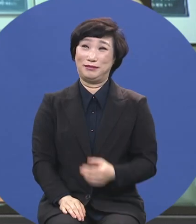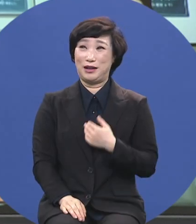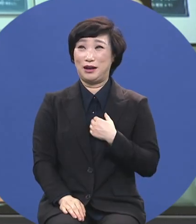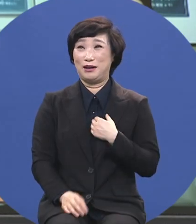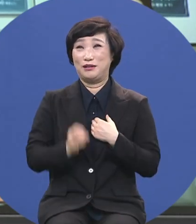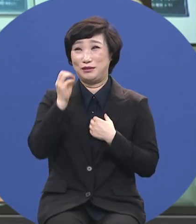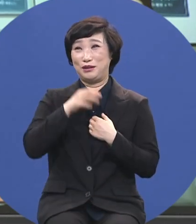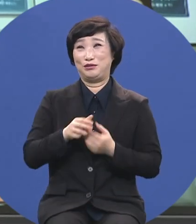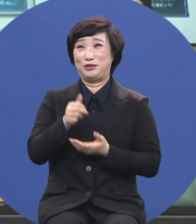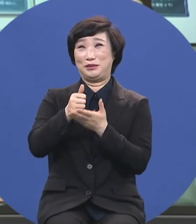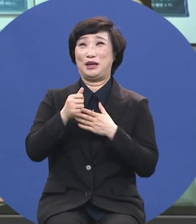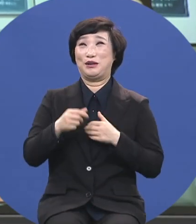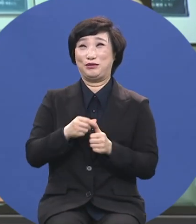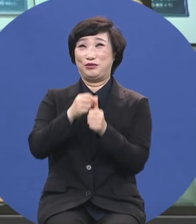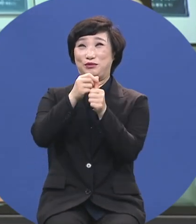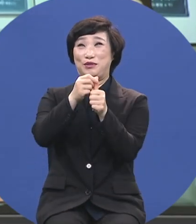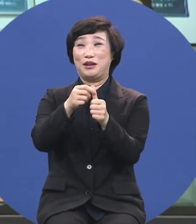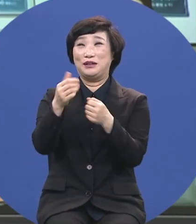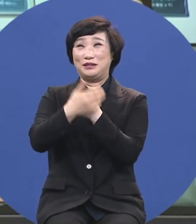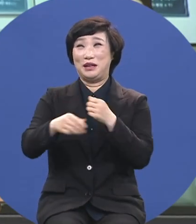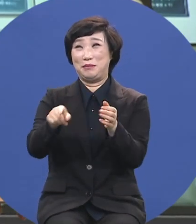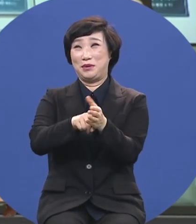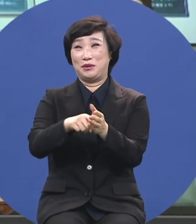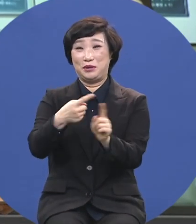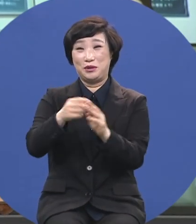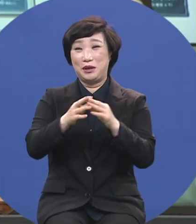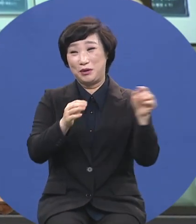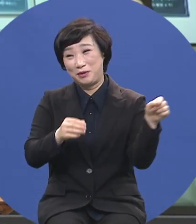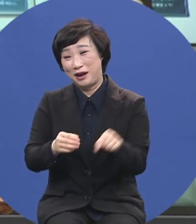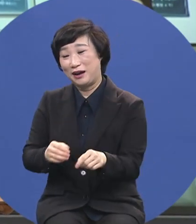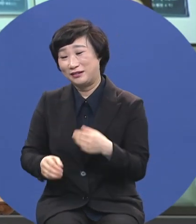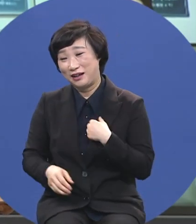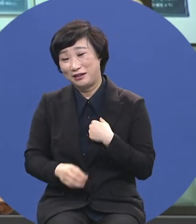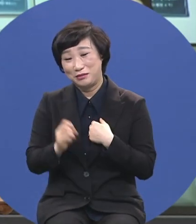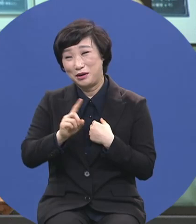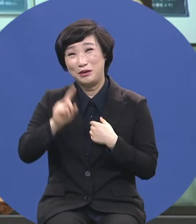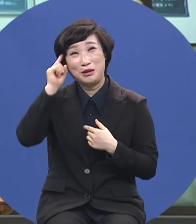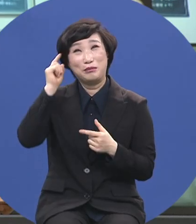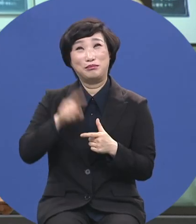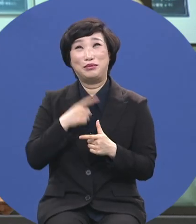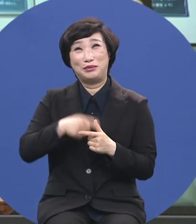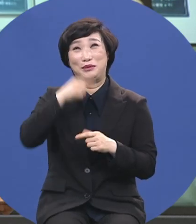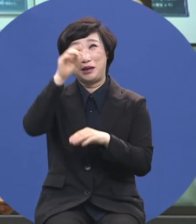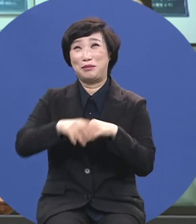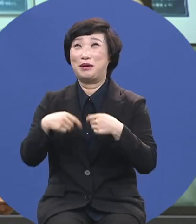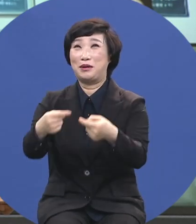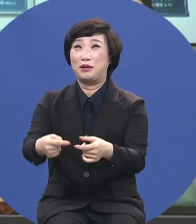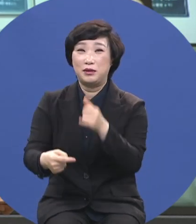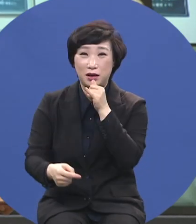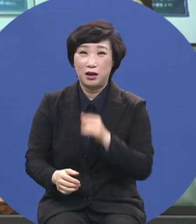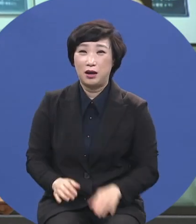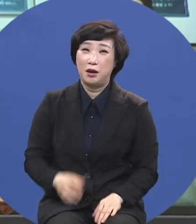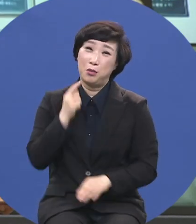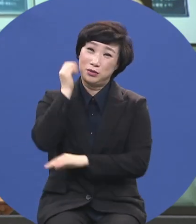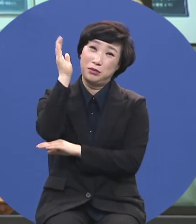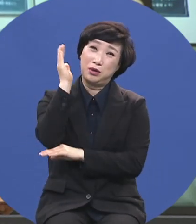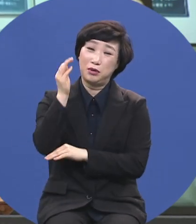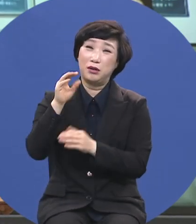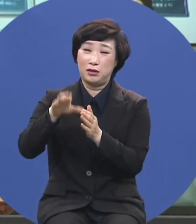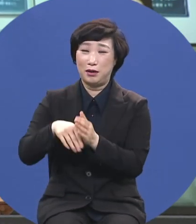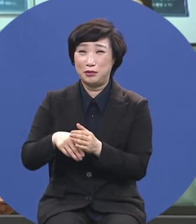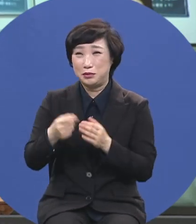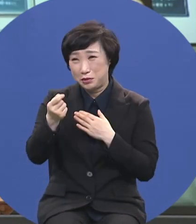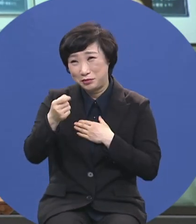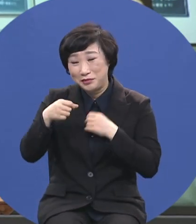나 구원했으니 그 은혜 믿고 교회 와서 그냥 별 생각 없이 예배드려요. 목사님이 말씀하신 그때나